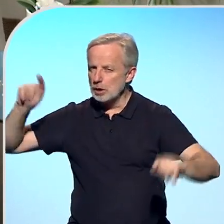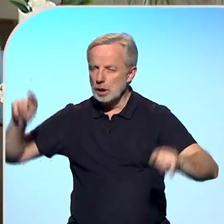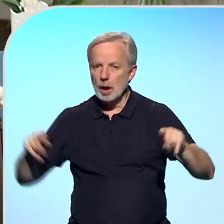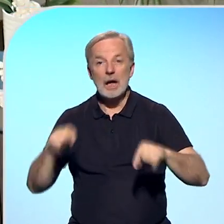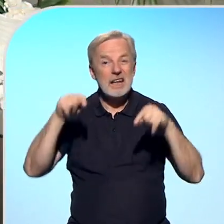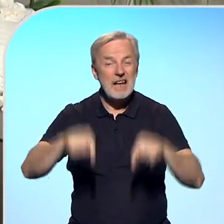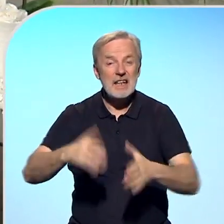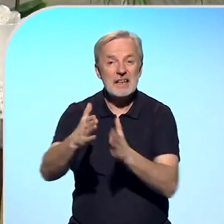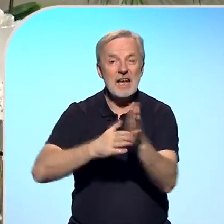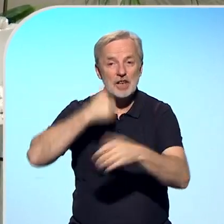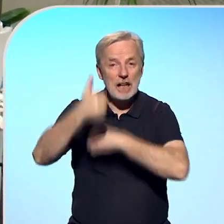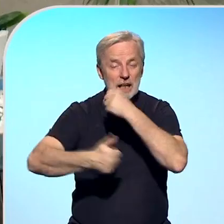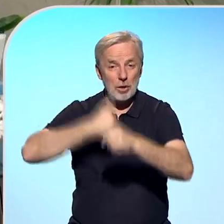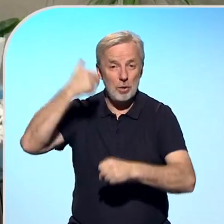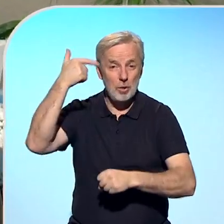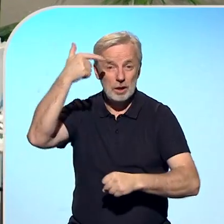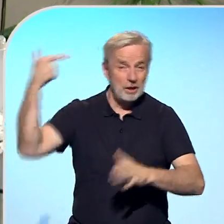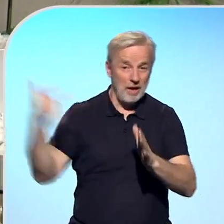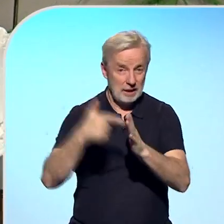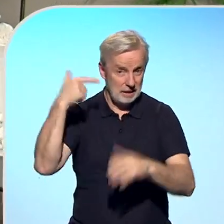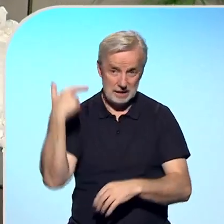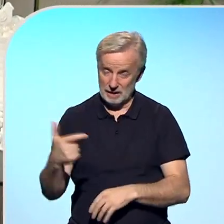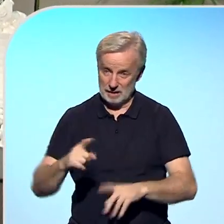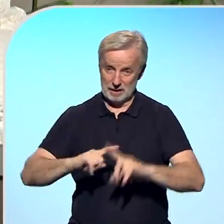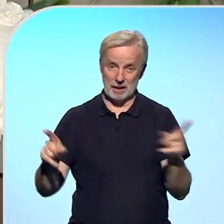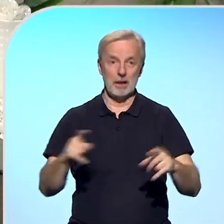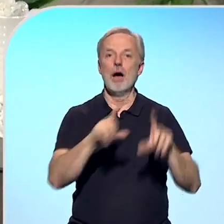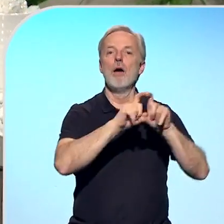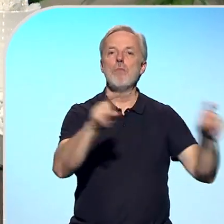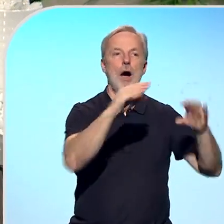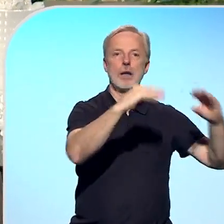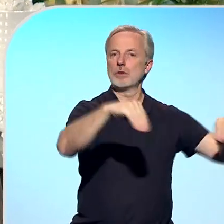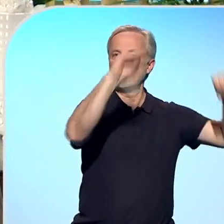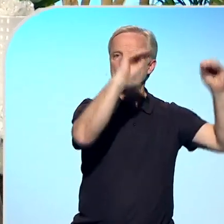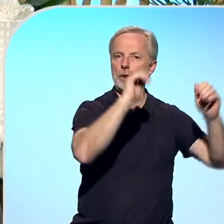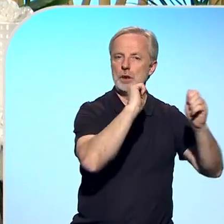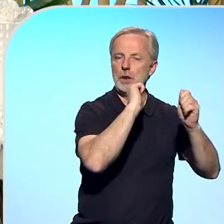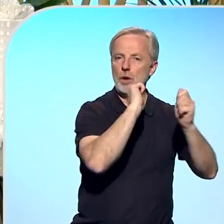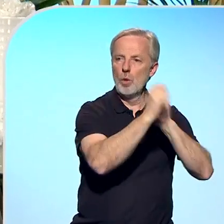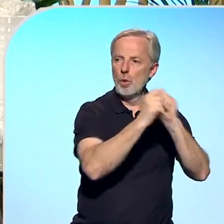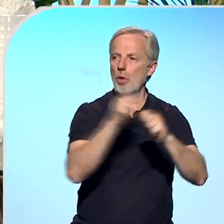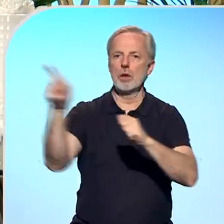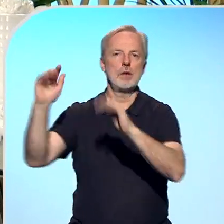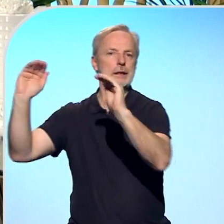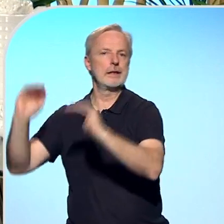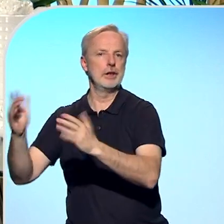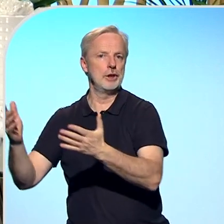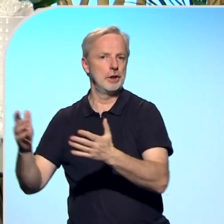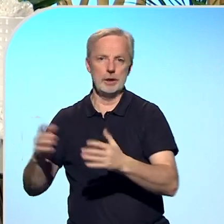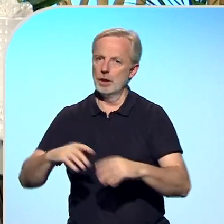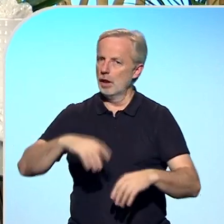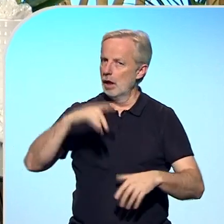sú veľké rozdiely v sadzbách. Niektoré banky trošku tie sadzby navyšujú rýchlejšie, niektoré pomalšie. A čo sa týka úplne ako tej